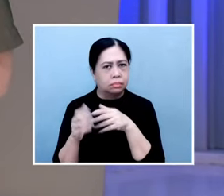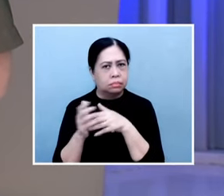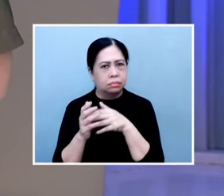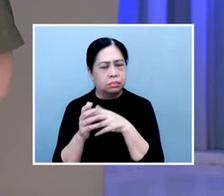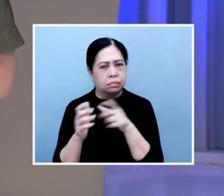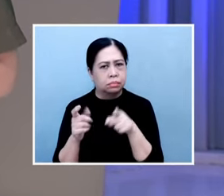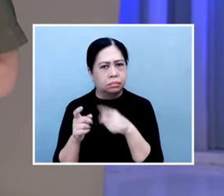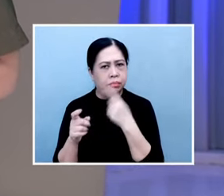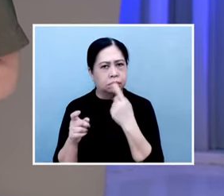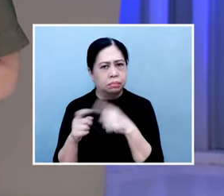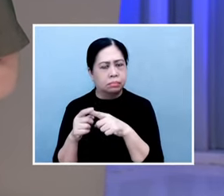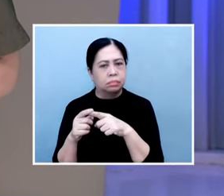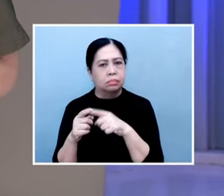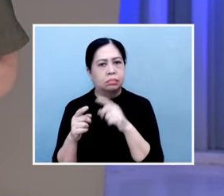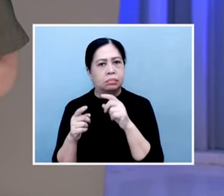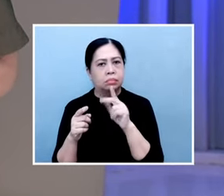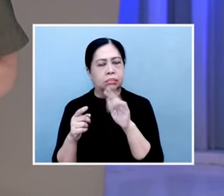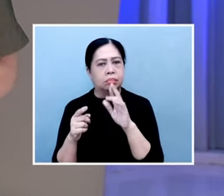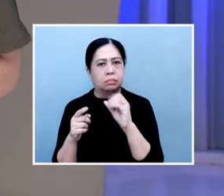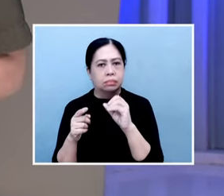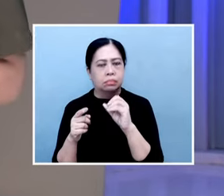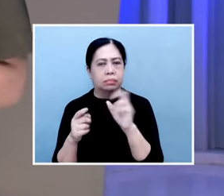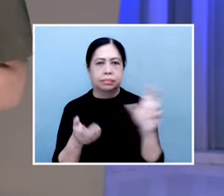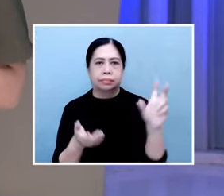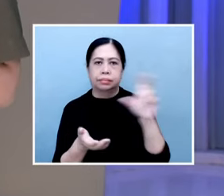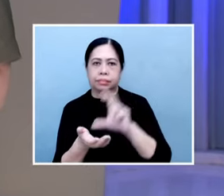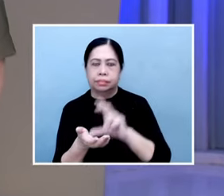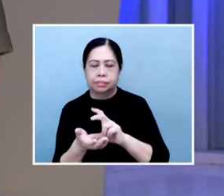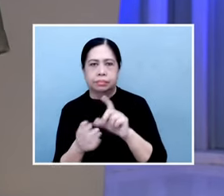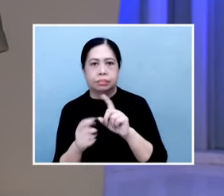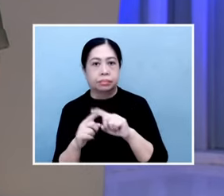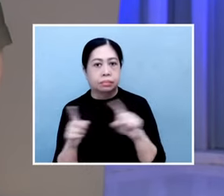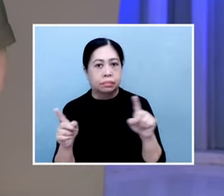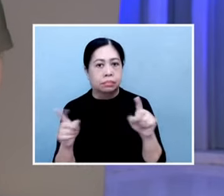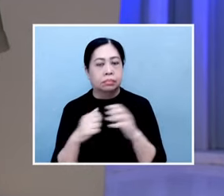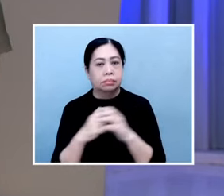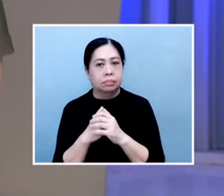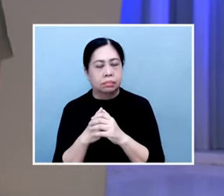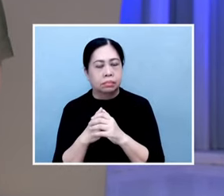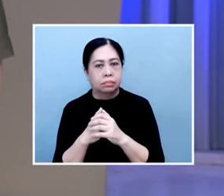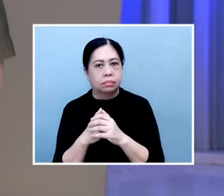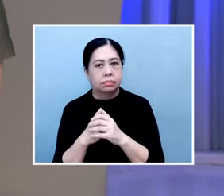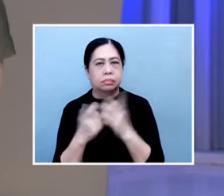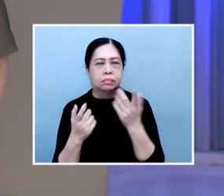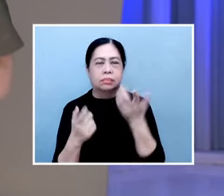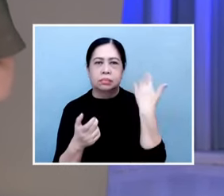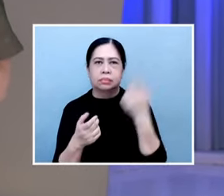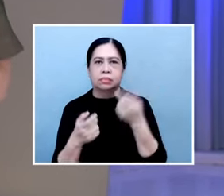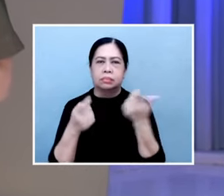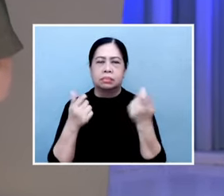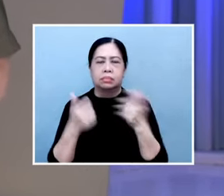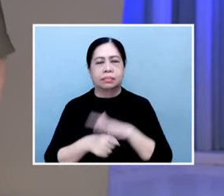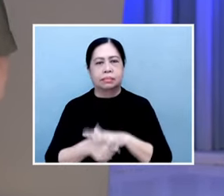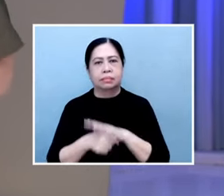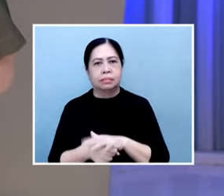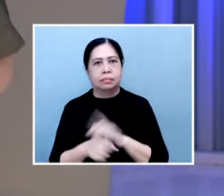pinasukang crypto mining investment. Pero ang pangtanggal niya lang ng stress noon,